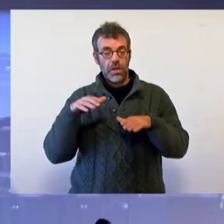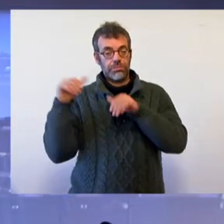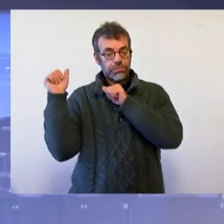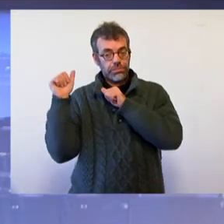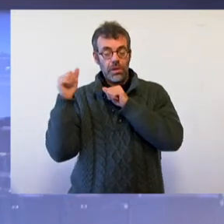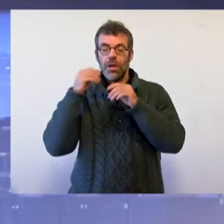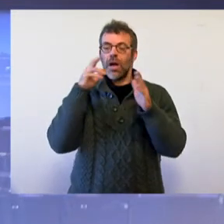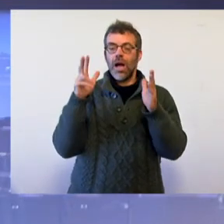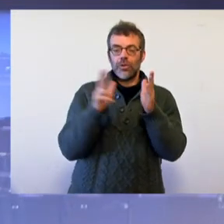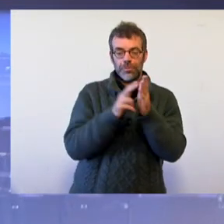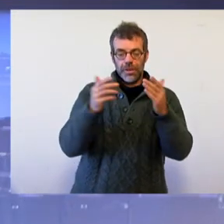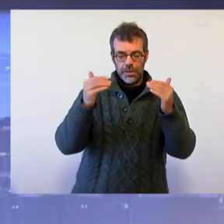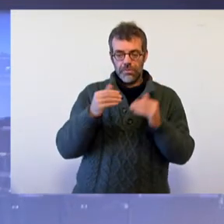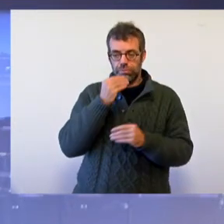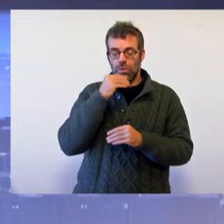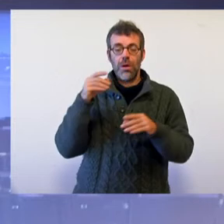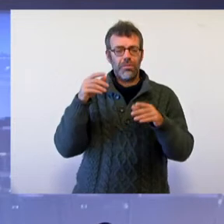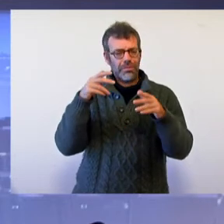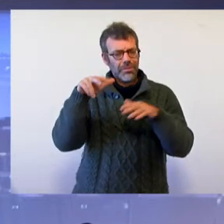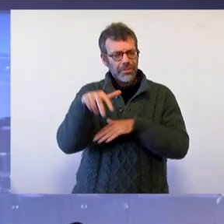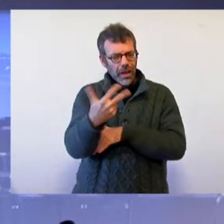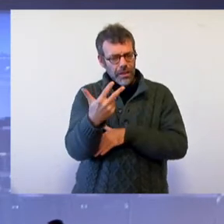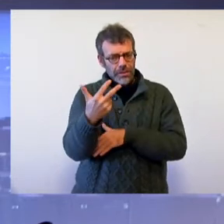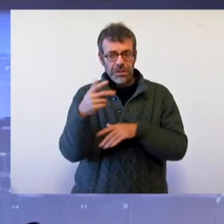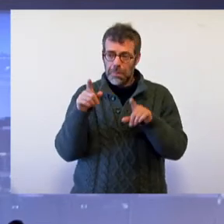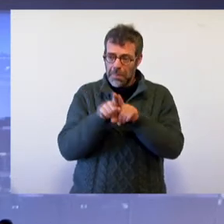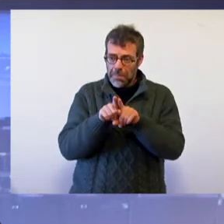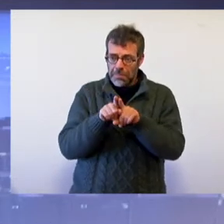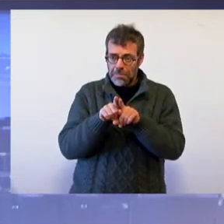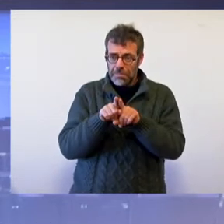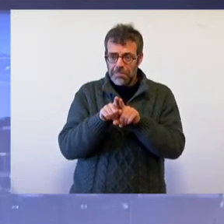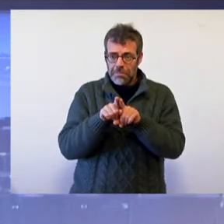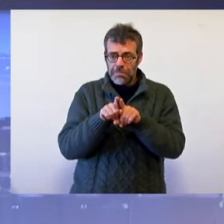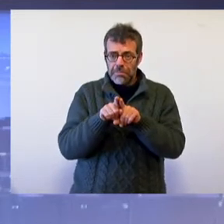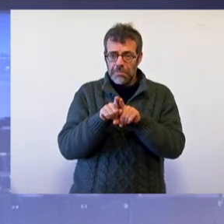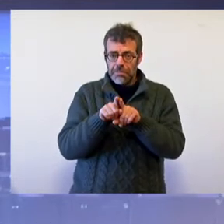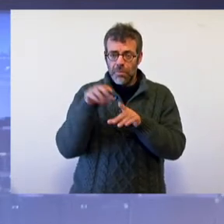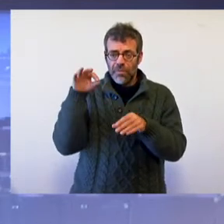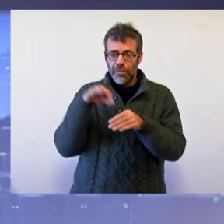Adopté. Affaire 13, même vote. Affaire 14,